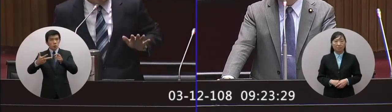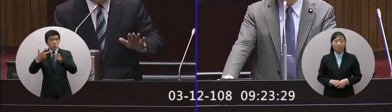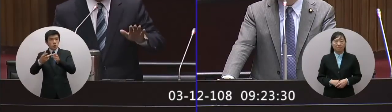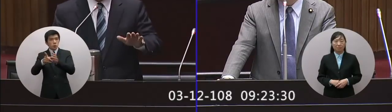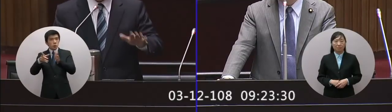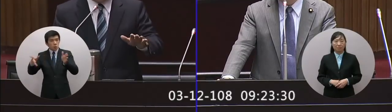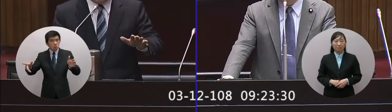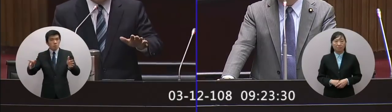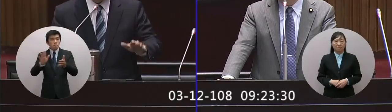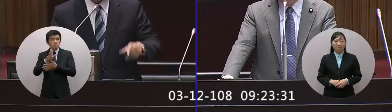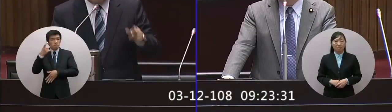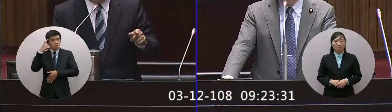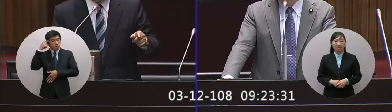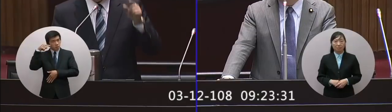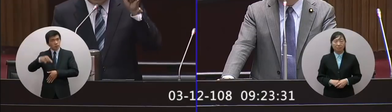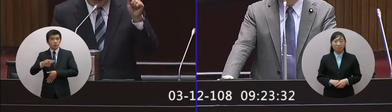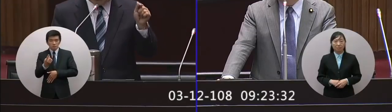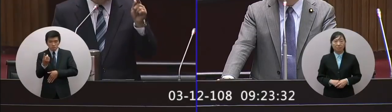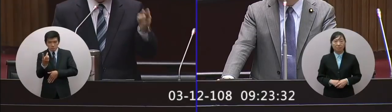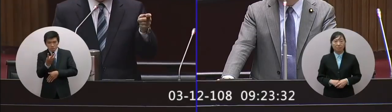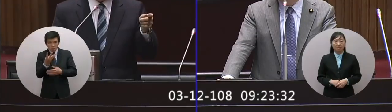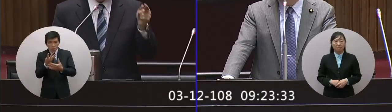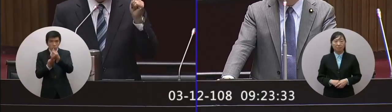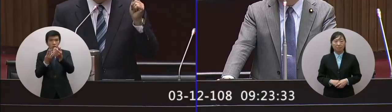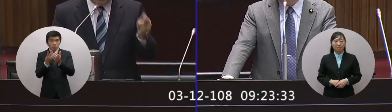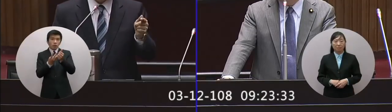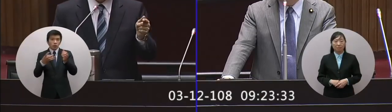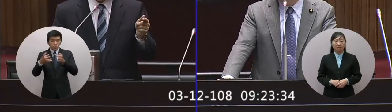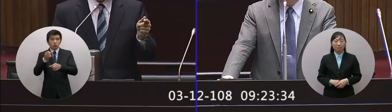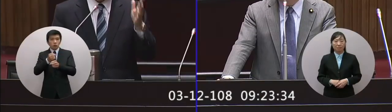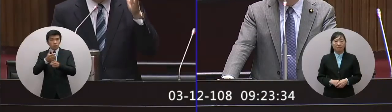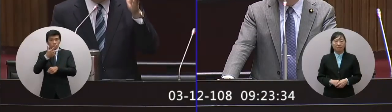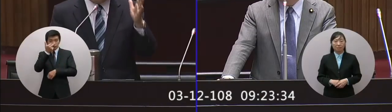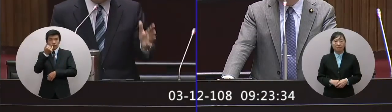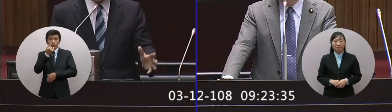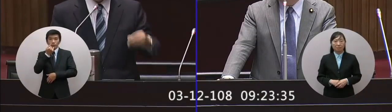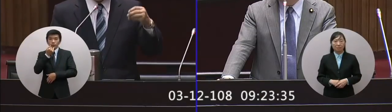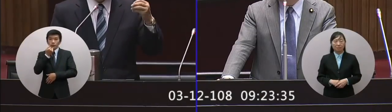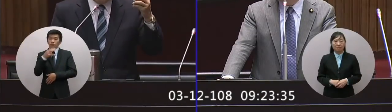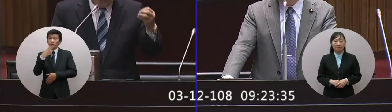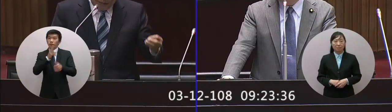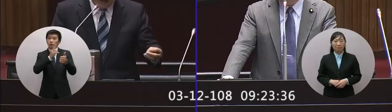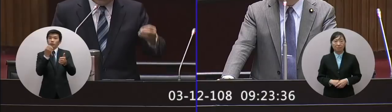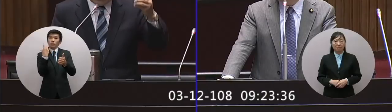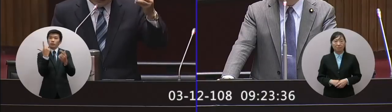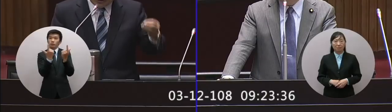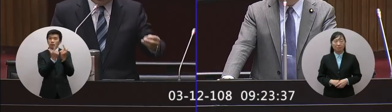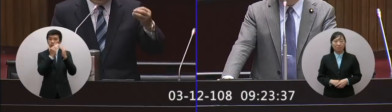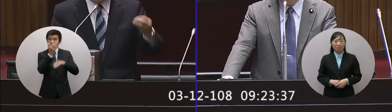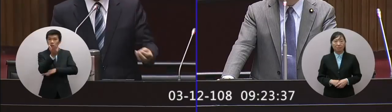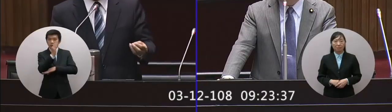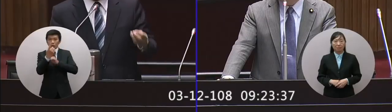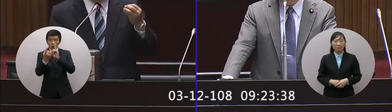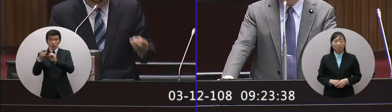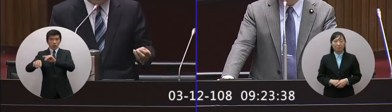些可以并行作业。另外也要督请新北市政府对于土地变更